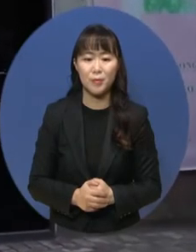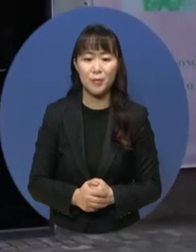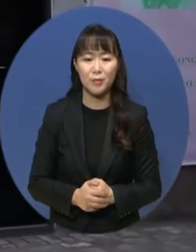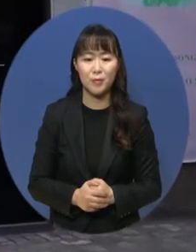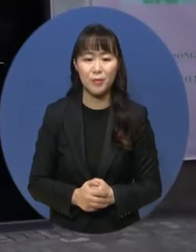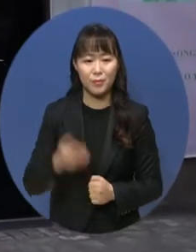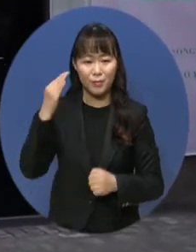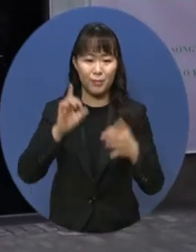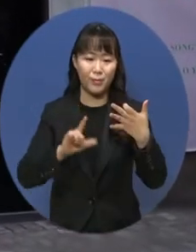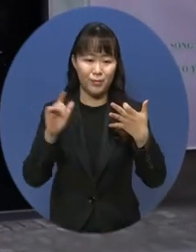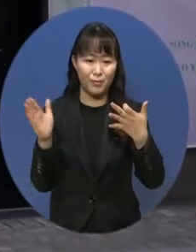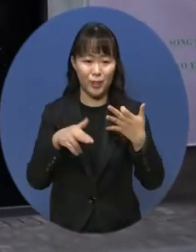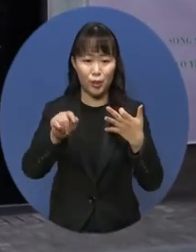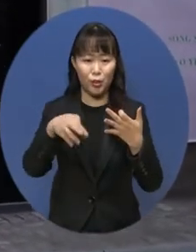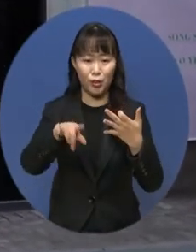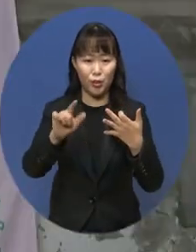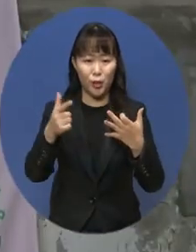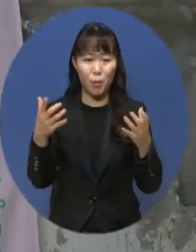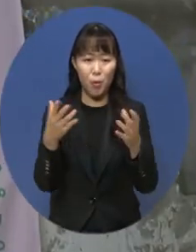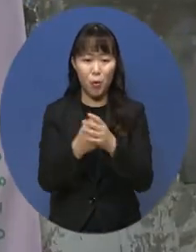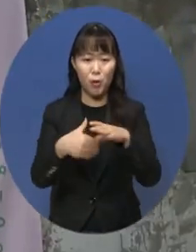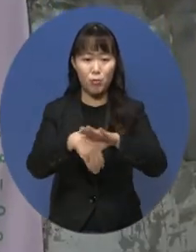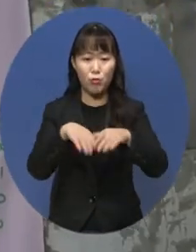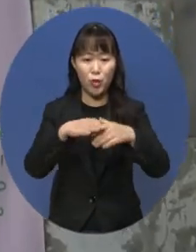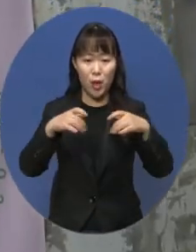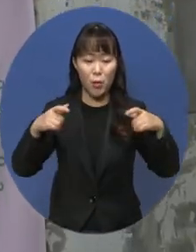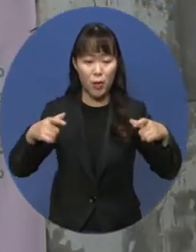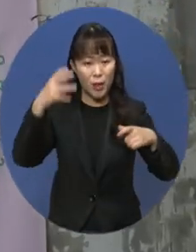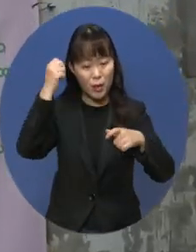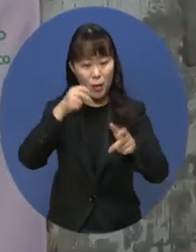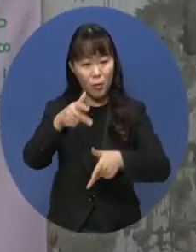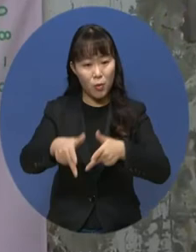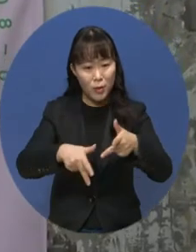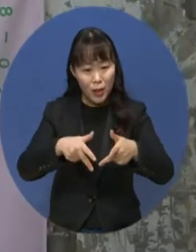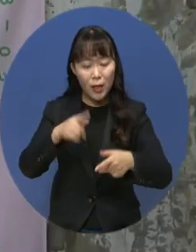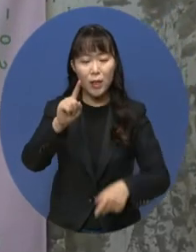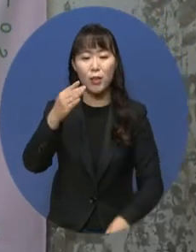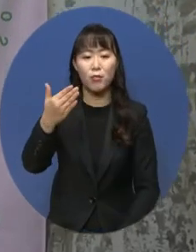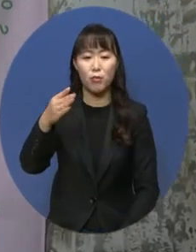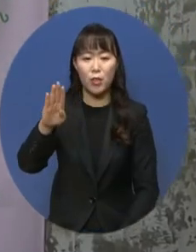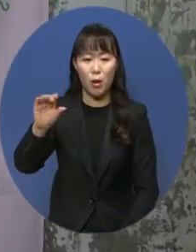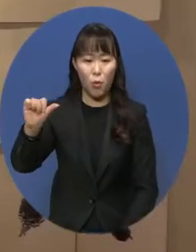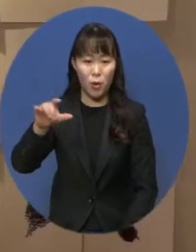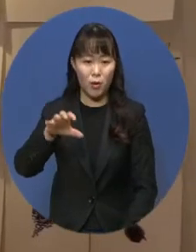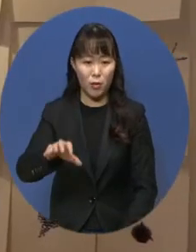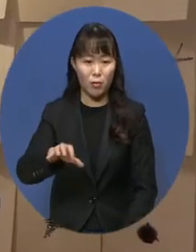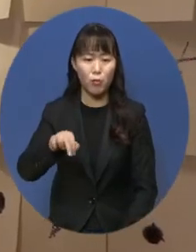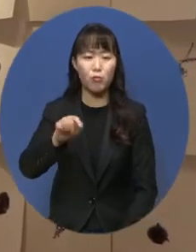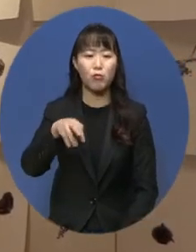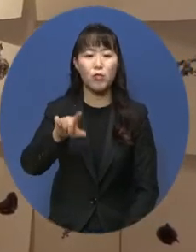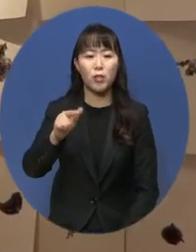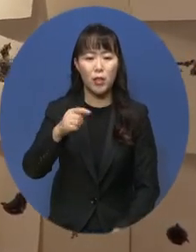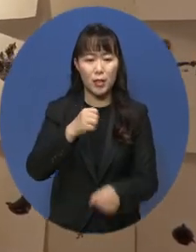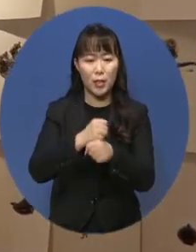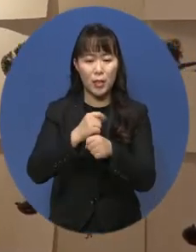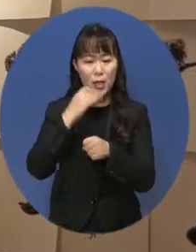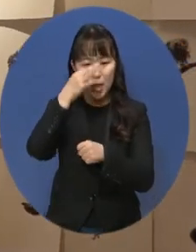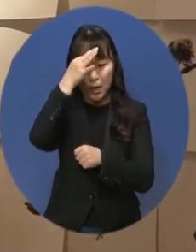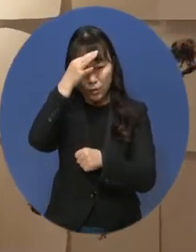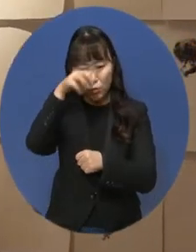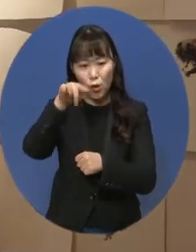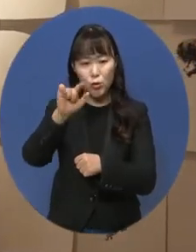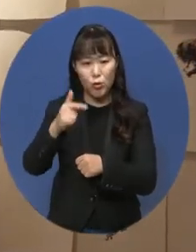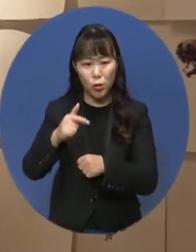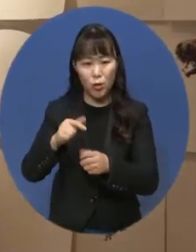지난 8일부터 춘천 복합문화공간 기업 공장 1945 에서는 손 창작 의술 촌 매 지던 시 입주